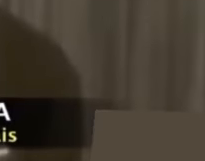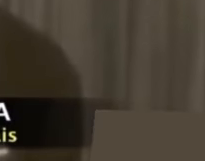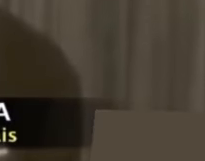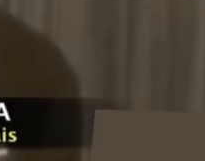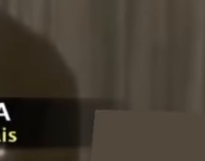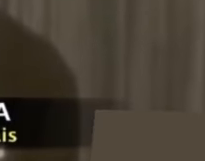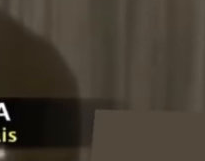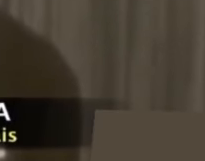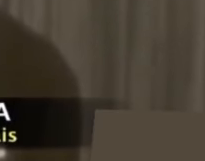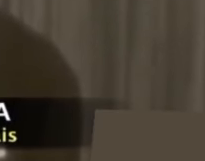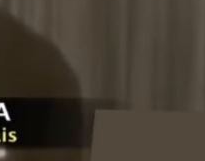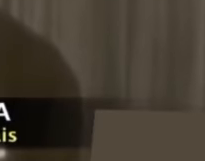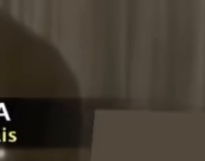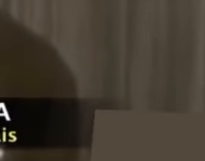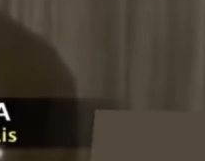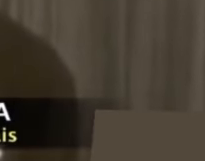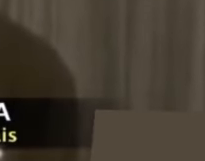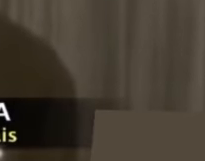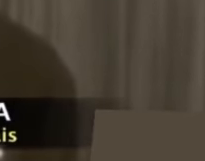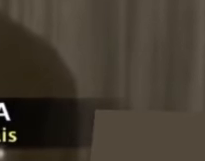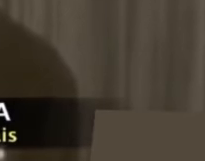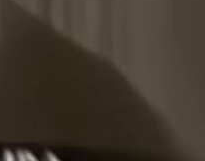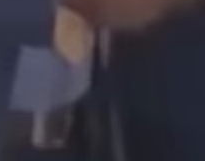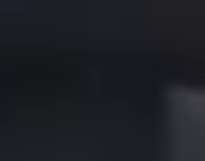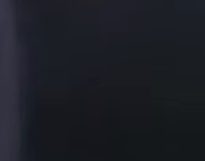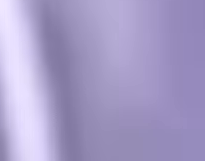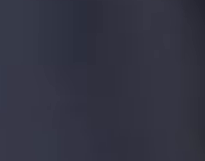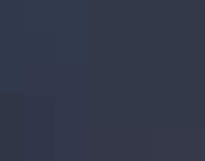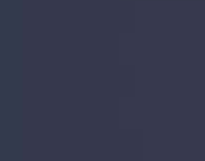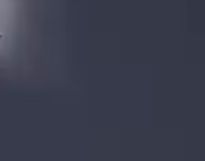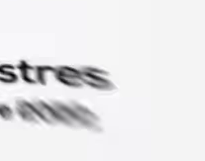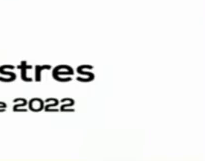je vous salue au nom du gouvernement congolais.